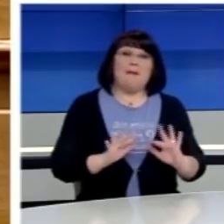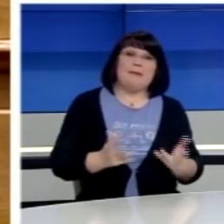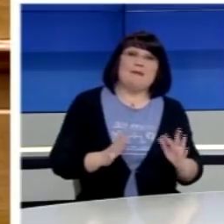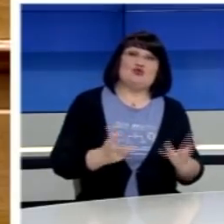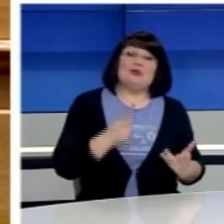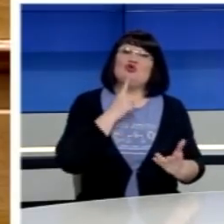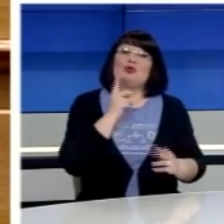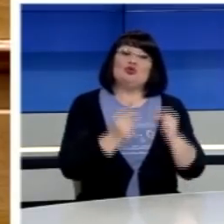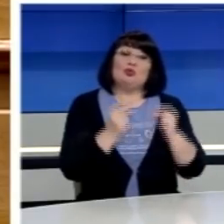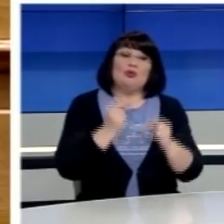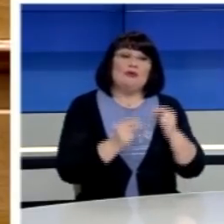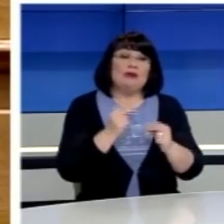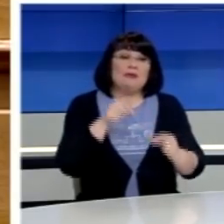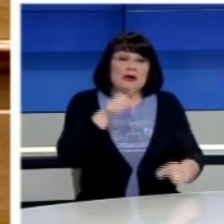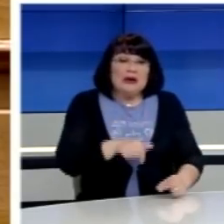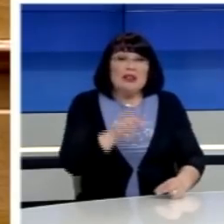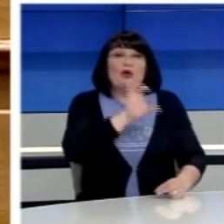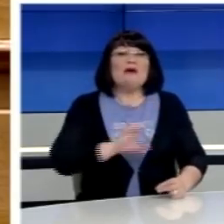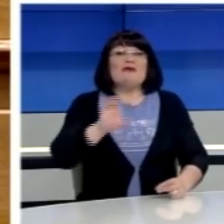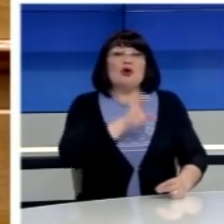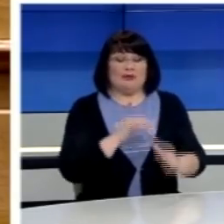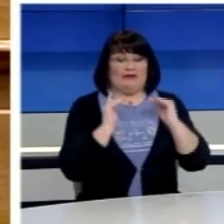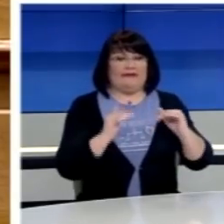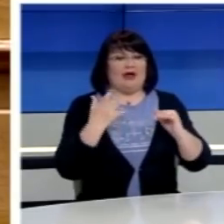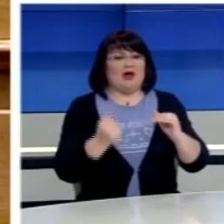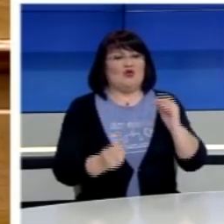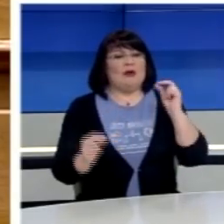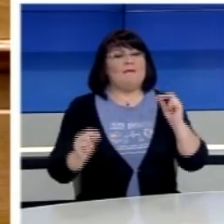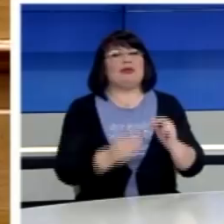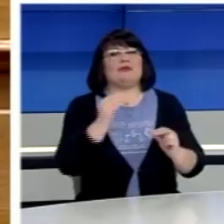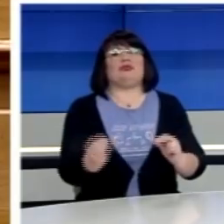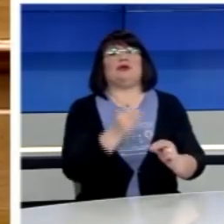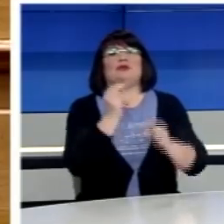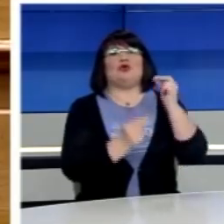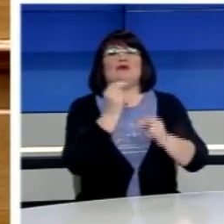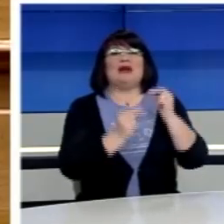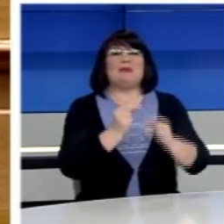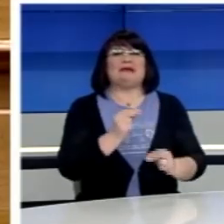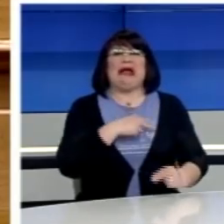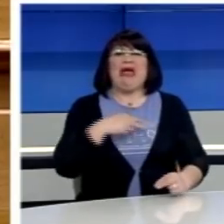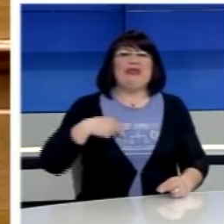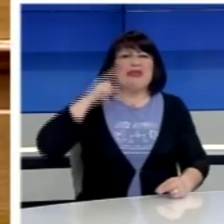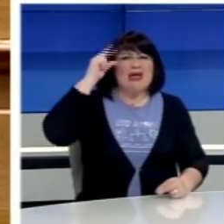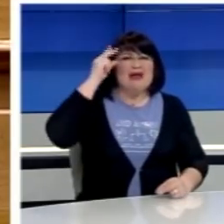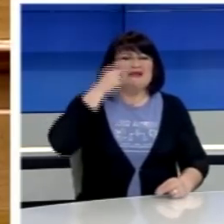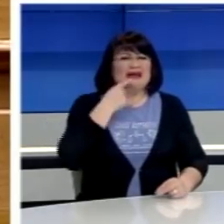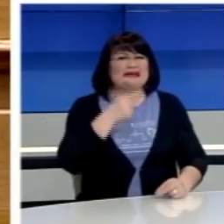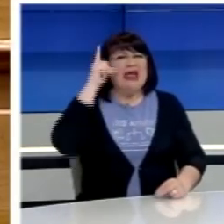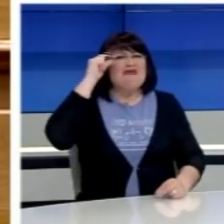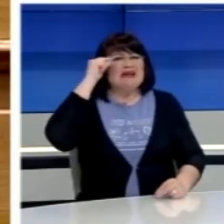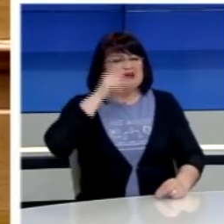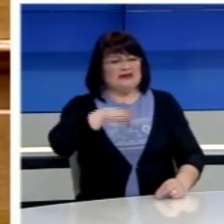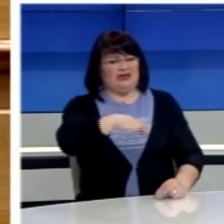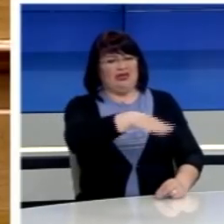τέτοια προβλήματα δεν εμφανίζονται και στην Ευρώπη? Τόσοι και τόσοι ακαδημαϊκοί παραπονούνται για το επίπεδο των φοιτητών τους